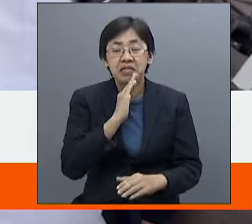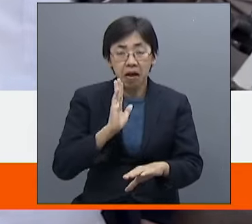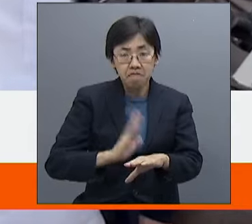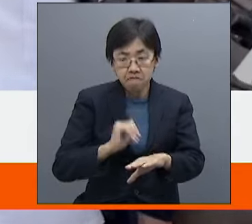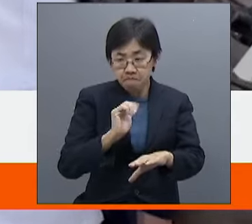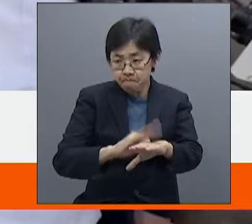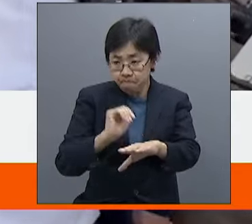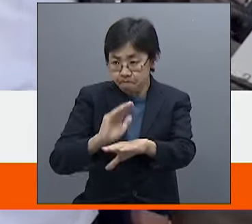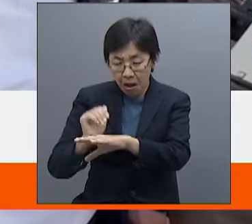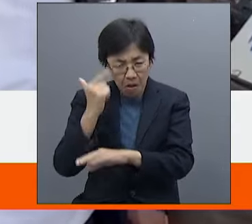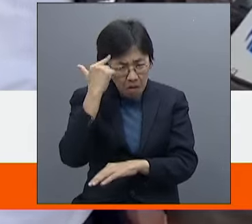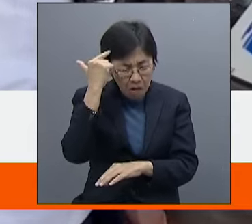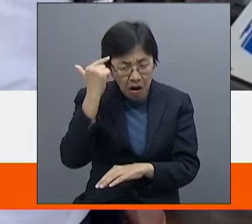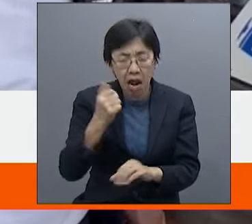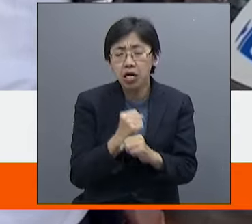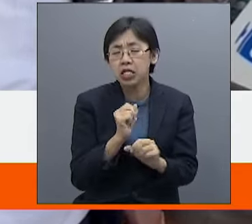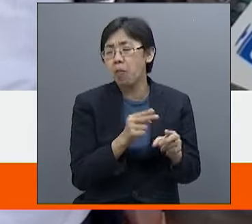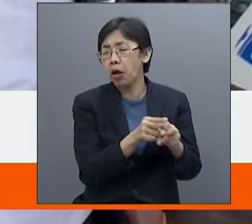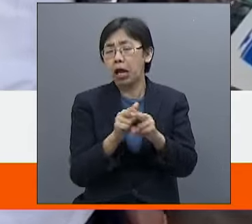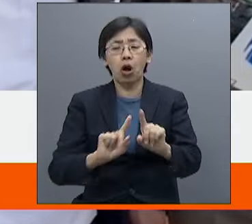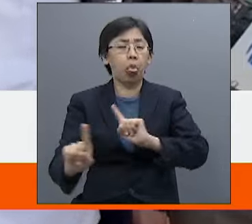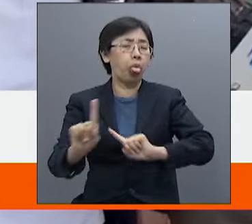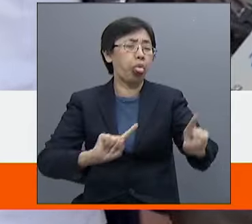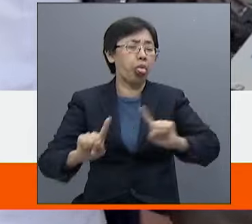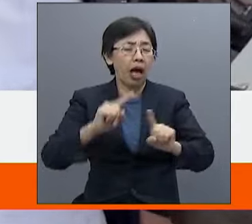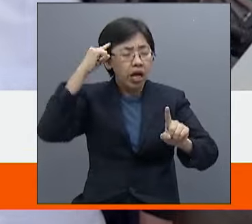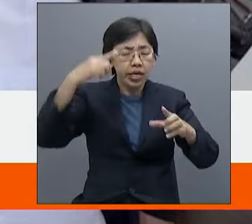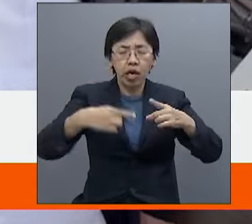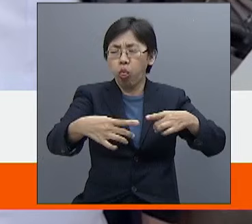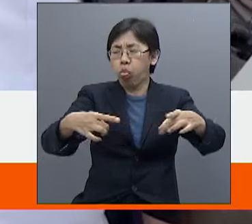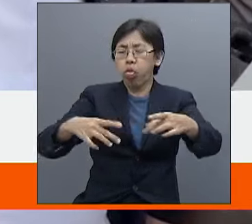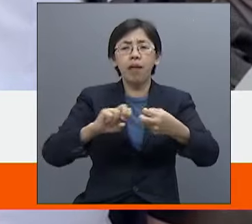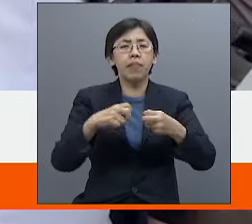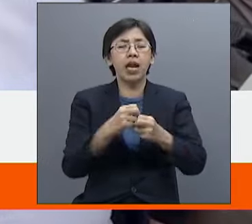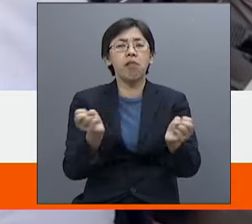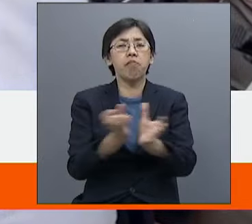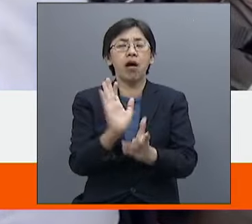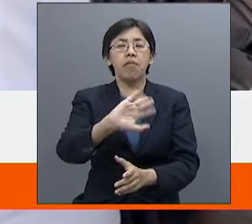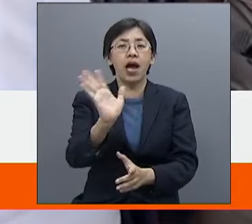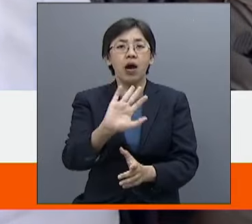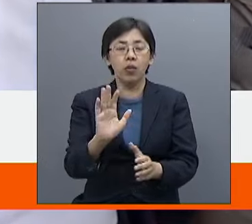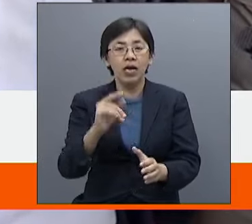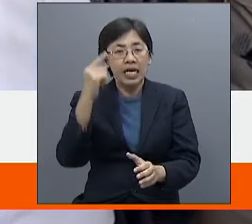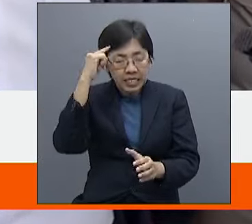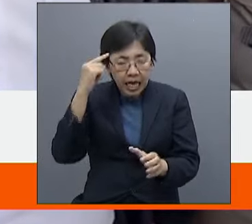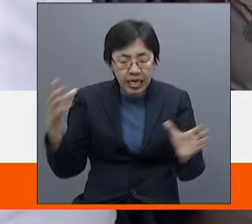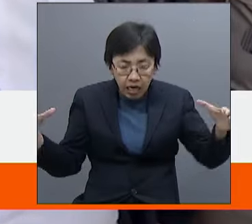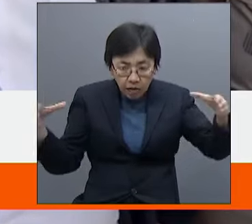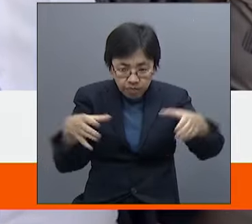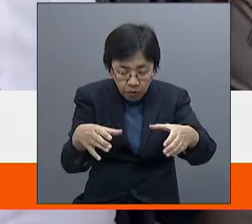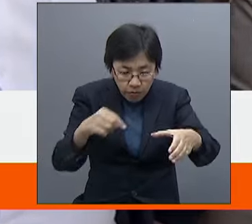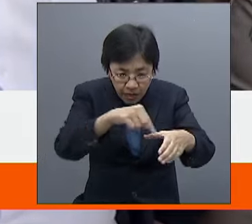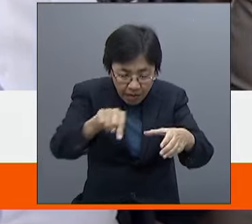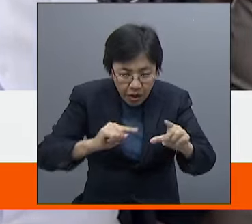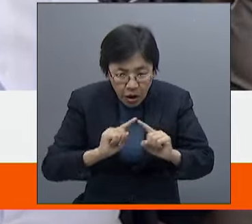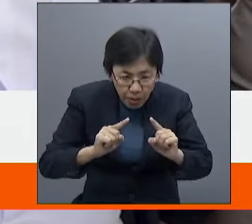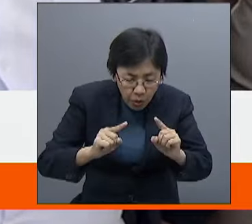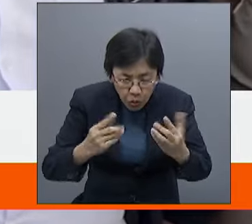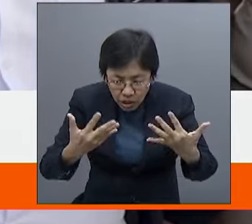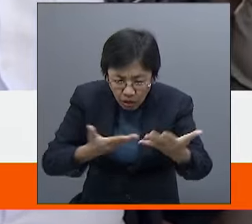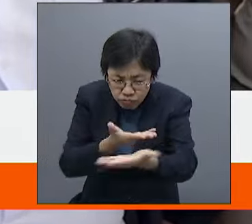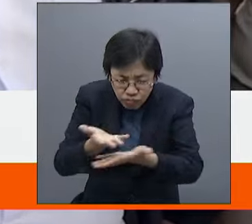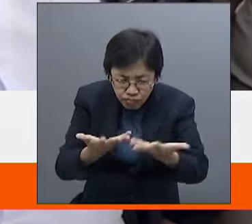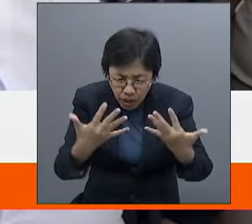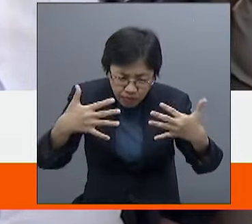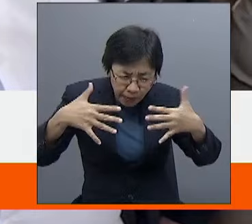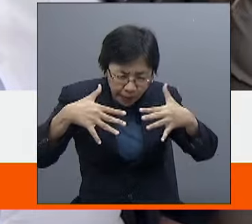ทิศคนละทางยิ่งคิดคนละอย่างยิ่งขัดแย้งไปแทนที่จะเป็นพลังเป็นลดทอนพลังผมว่าหลักสูตรนี้ดี เป็นการ